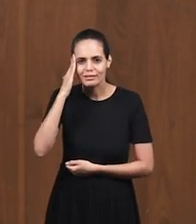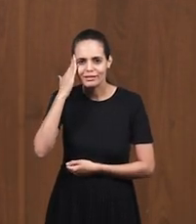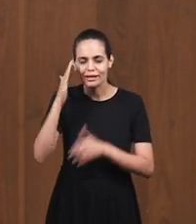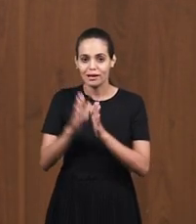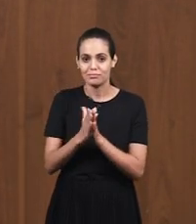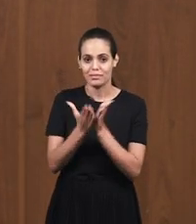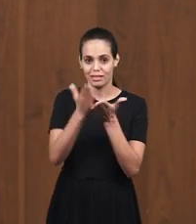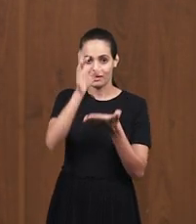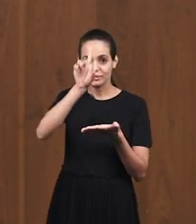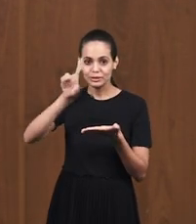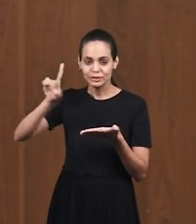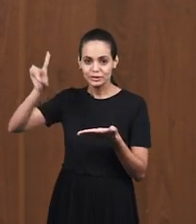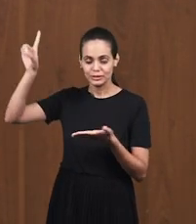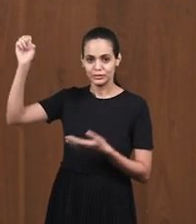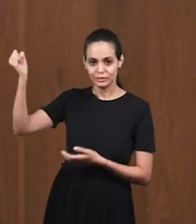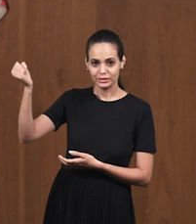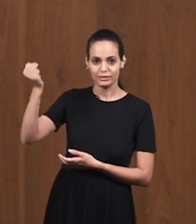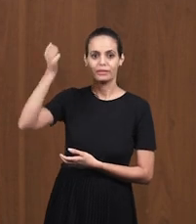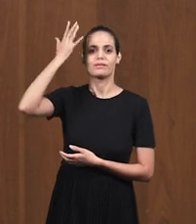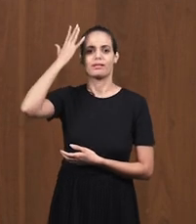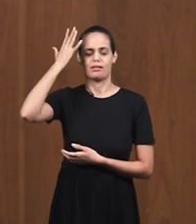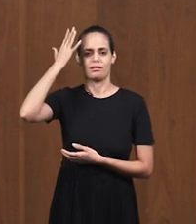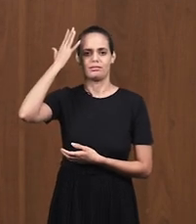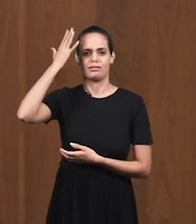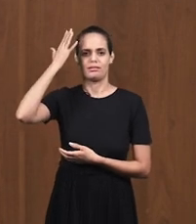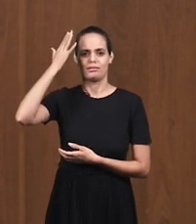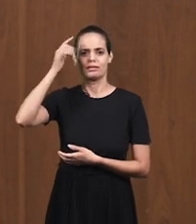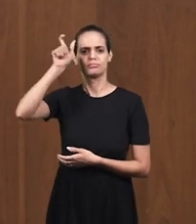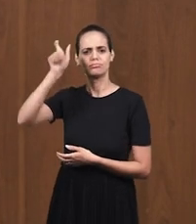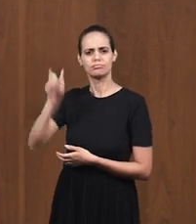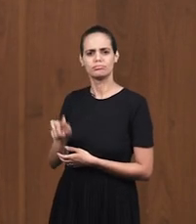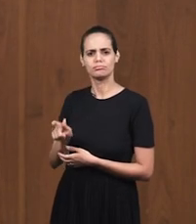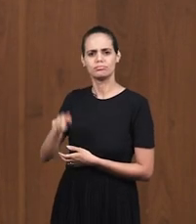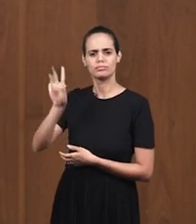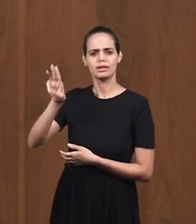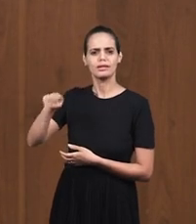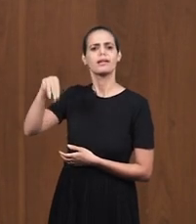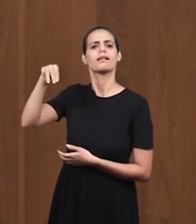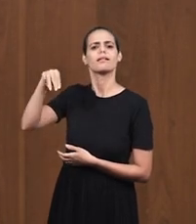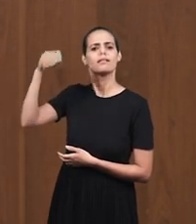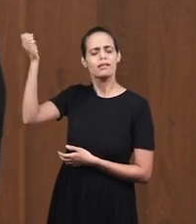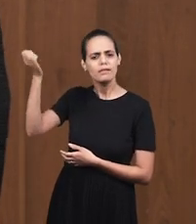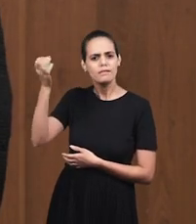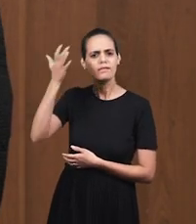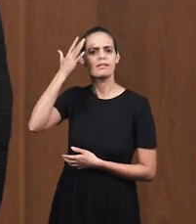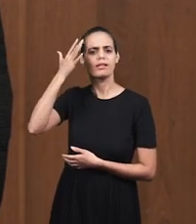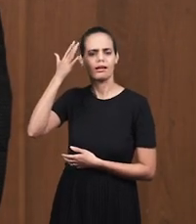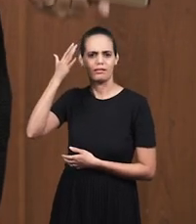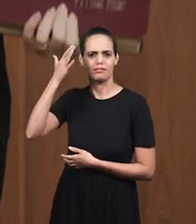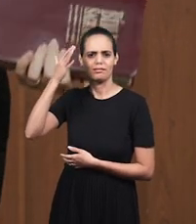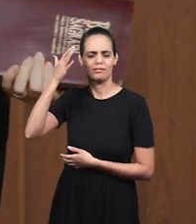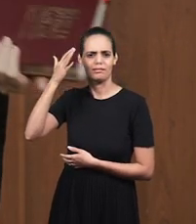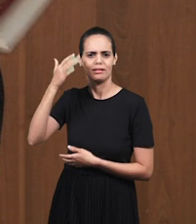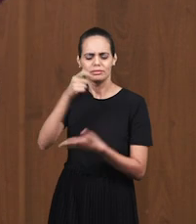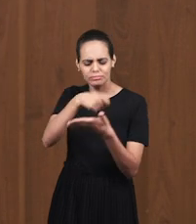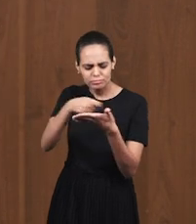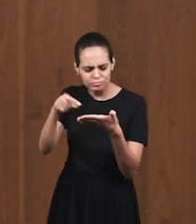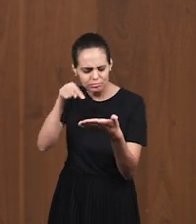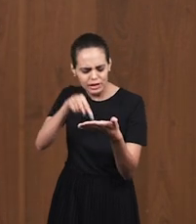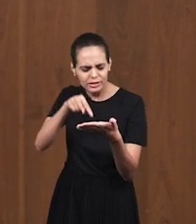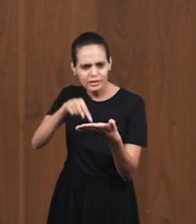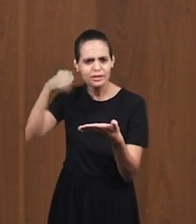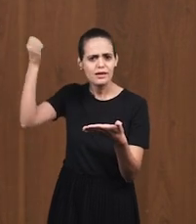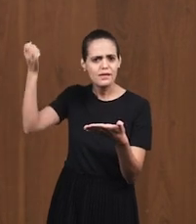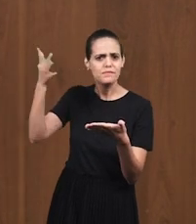ее, чтобы она открылась нам, истинный смысл. И кто может открыть этот смысл? Кто может объяснить то,